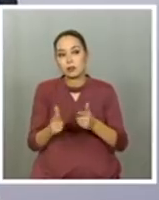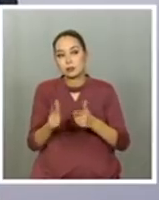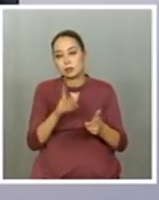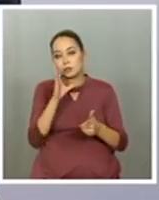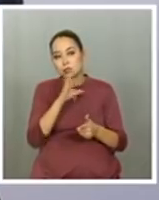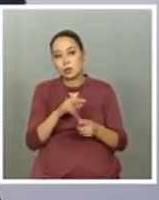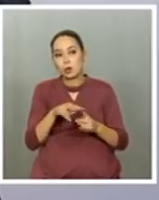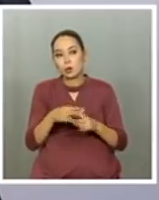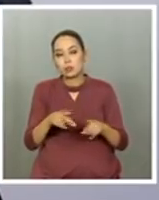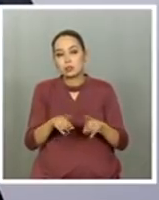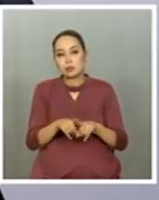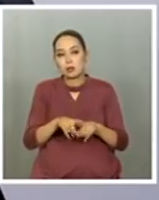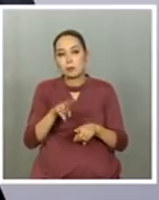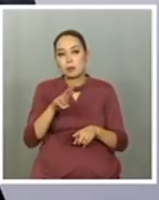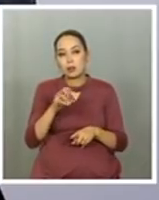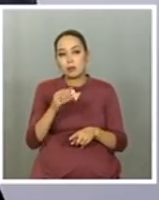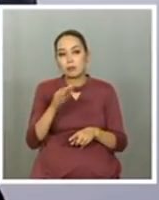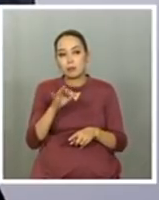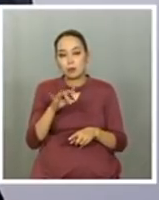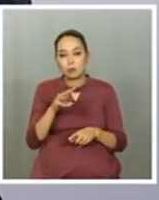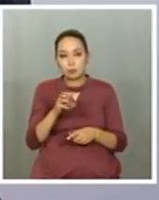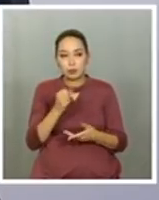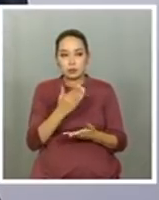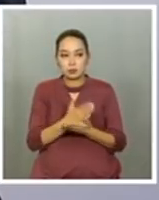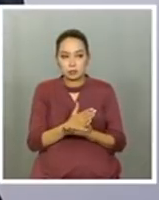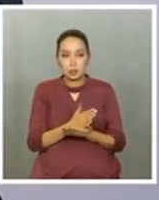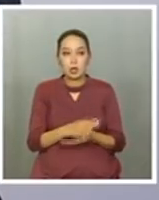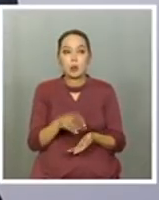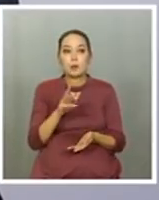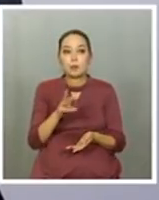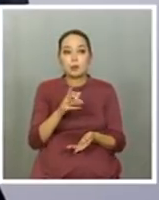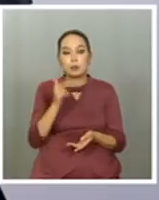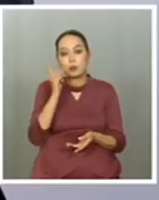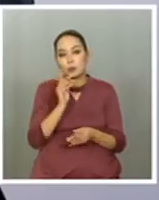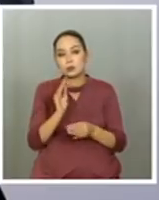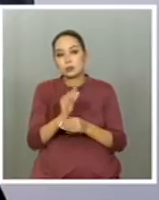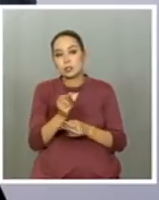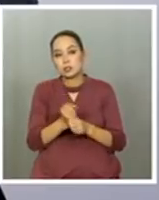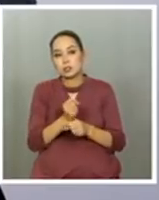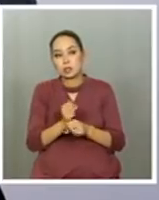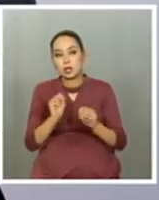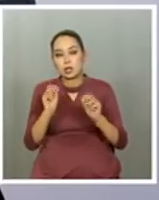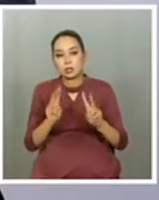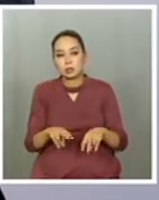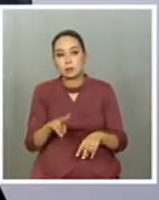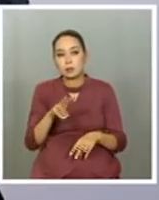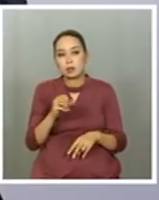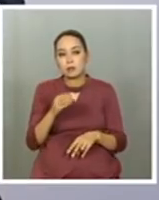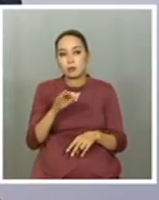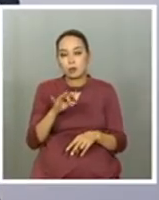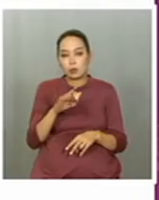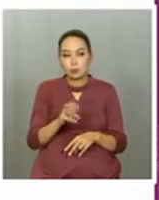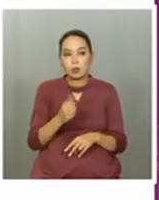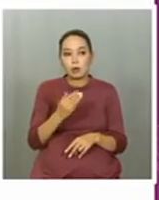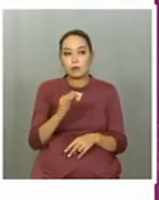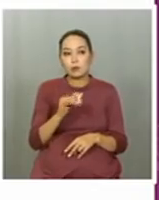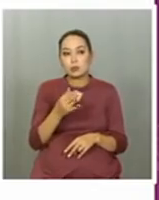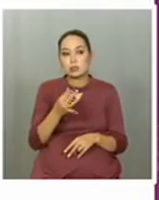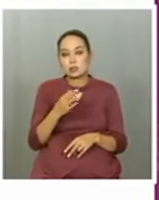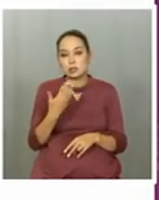конструктор платформалары бар. Мобильді қосымшаларды жасауға арналған платформалар функциялардың